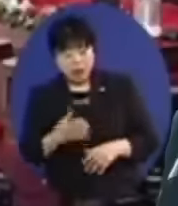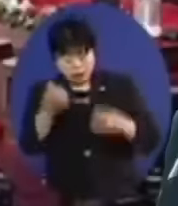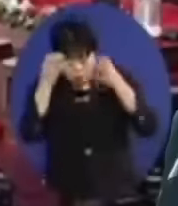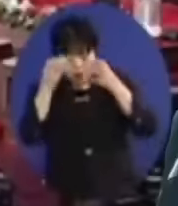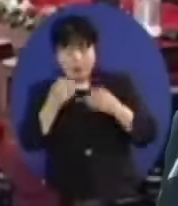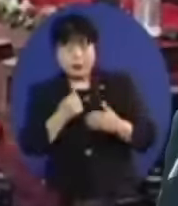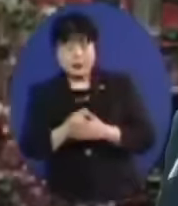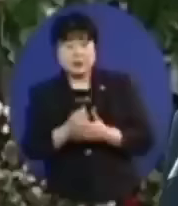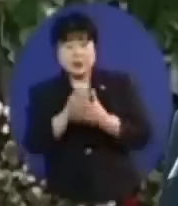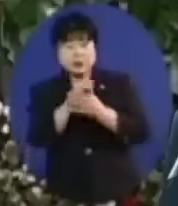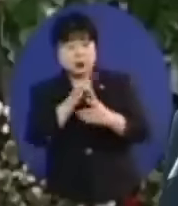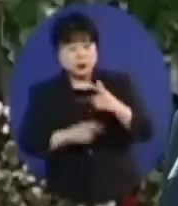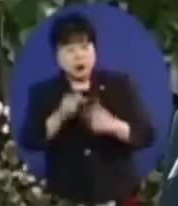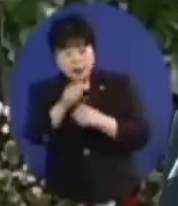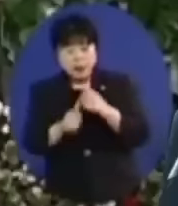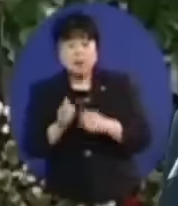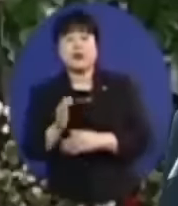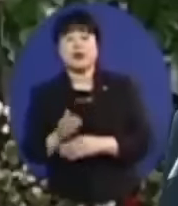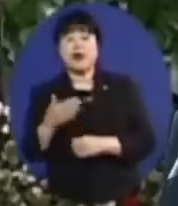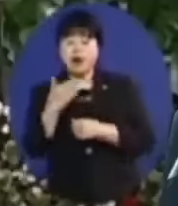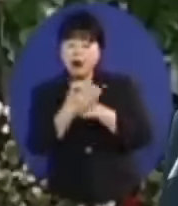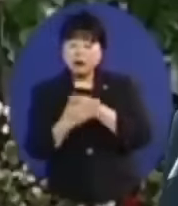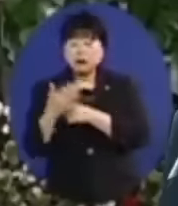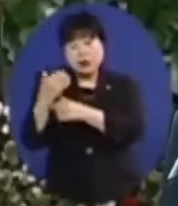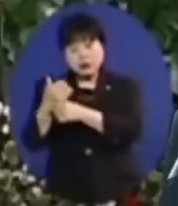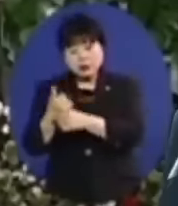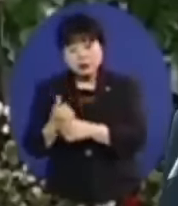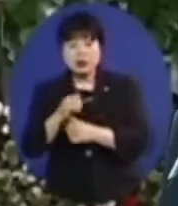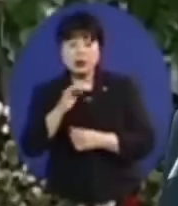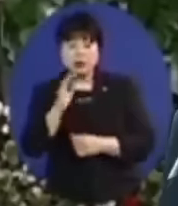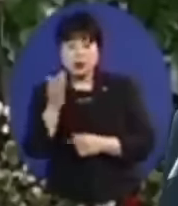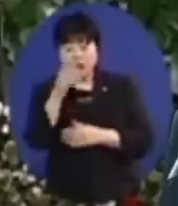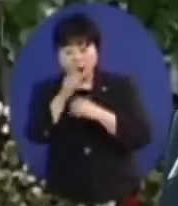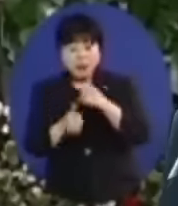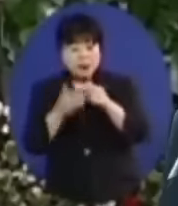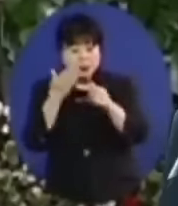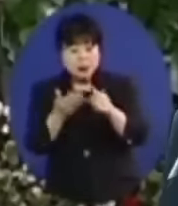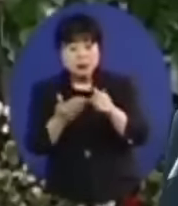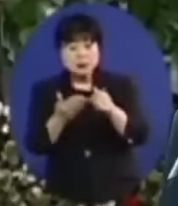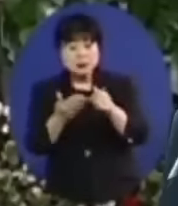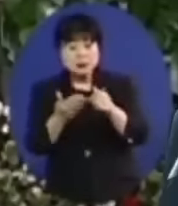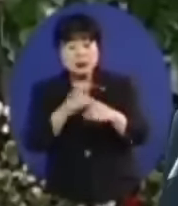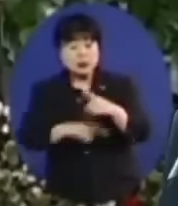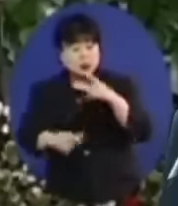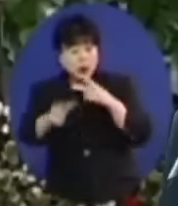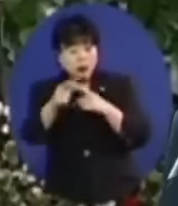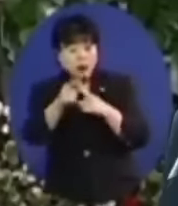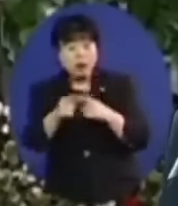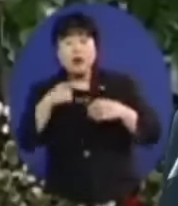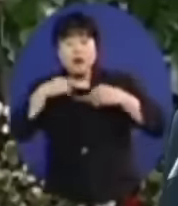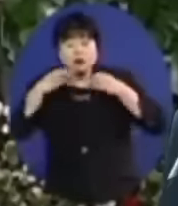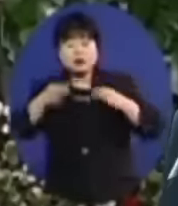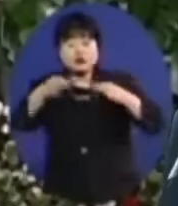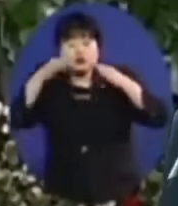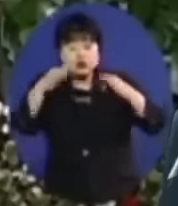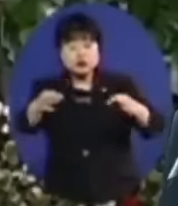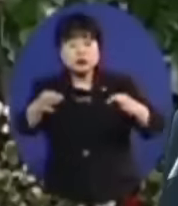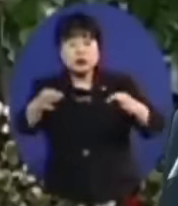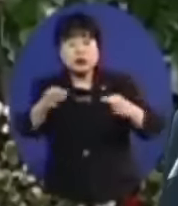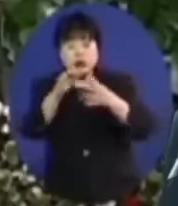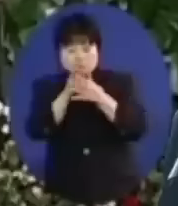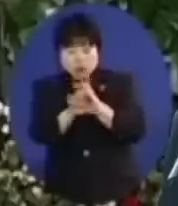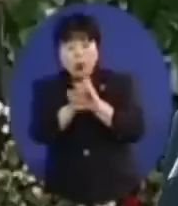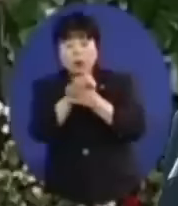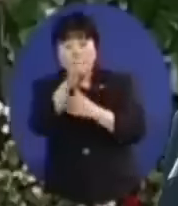우리는 더욱 기도하고 더욱 하나님의 은혜를 의지하려고 해야 됩니다. 그러므로 하나님께서는 우리가 더욱 부르짖으며